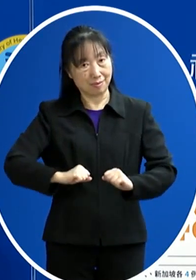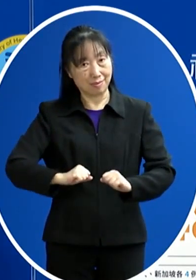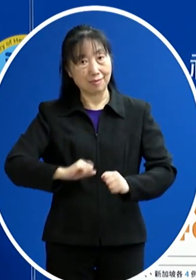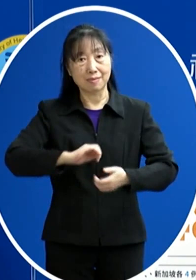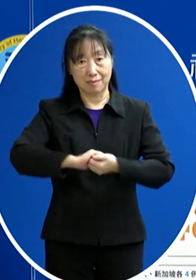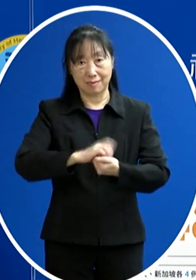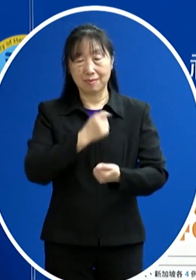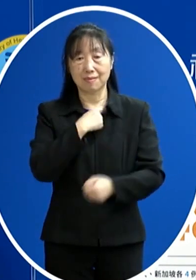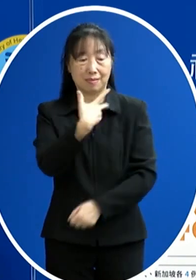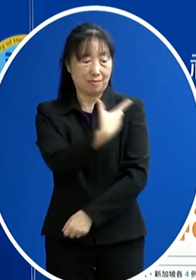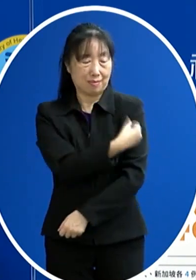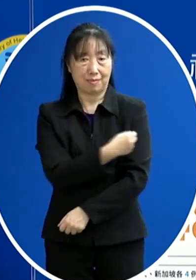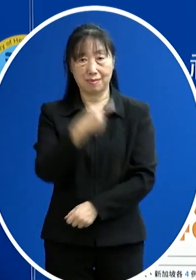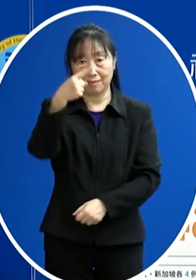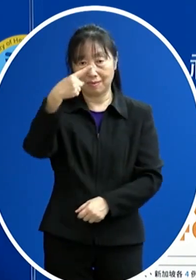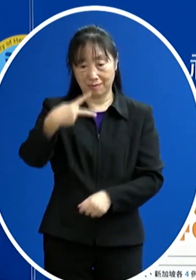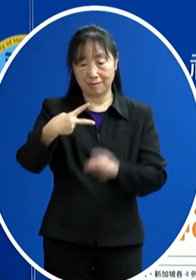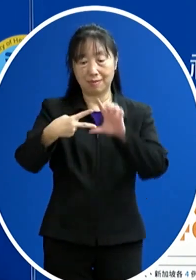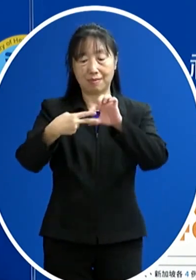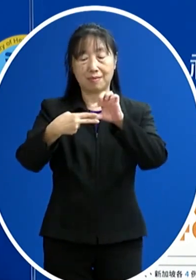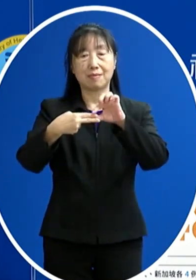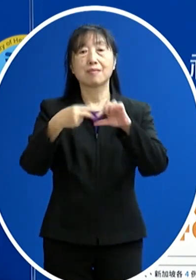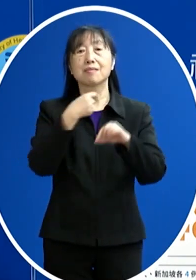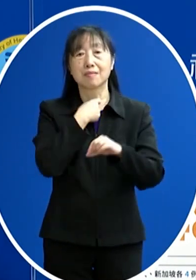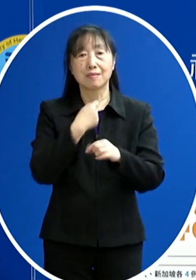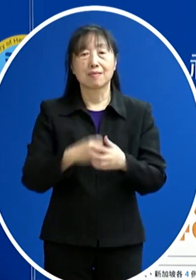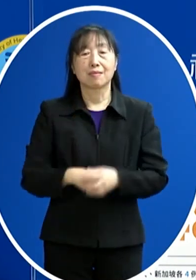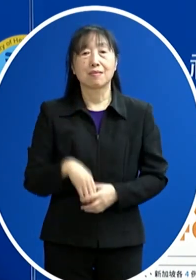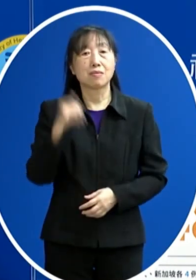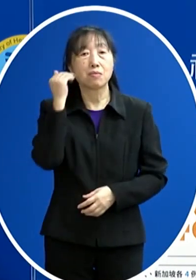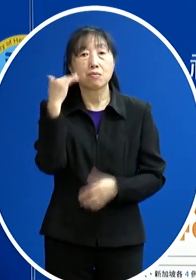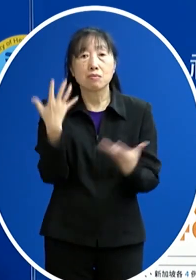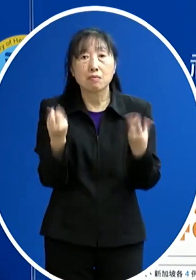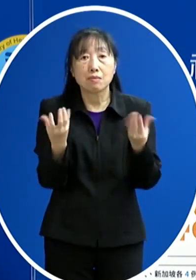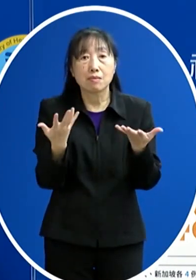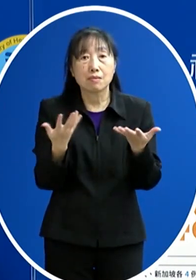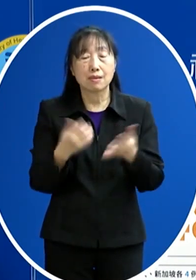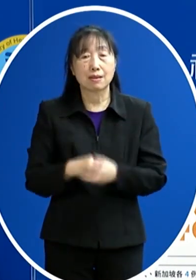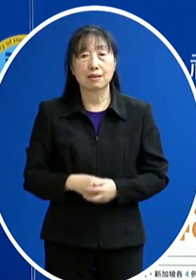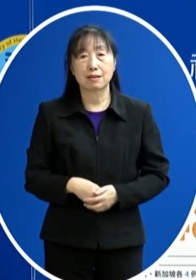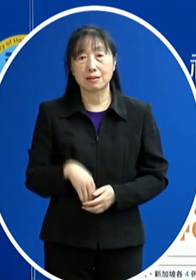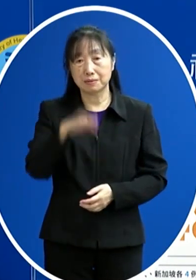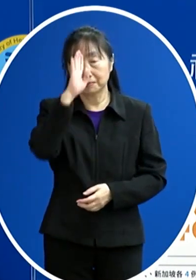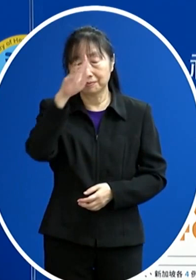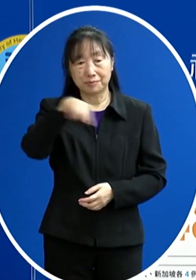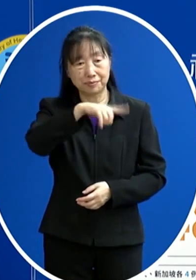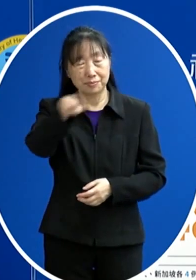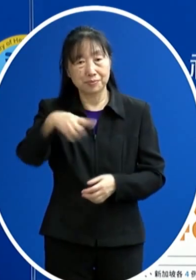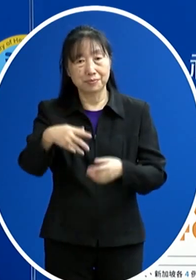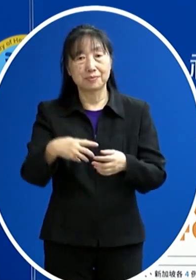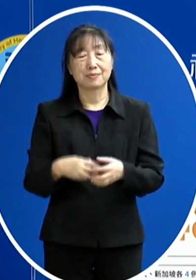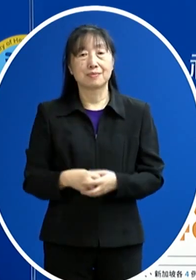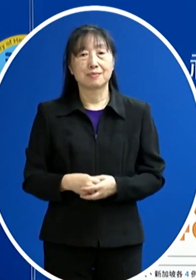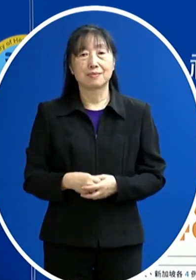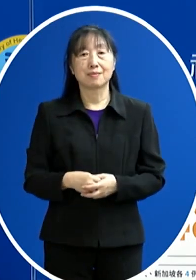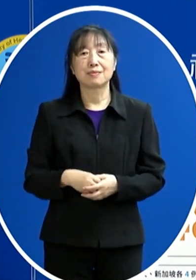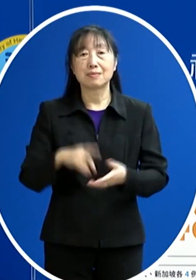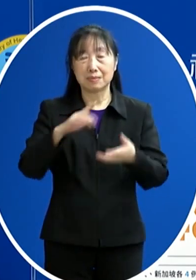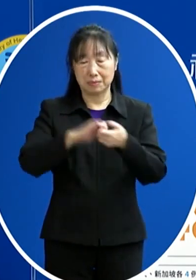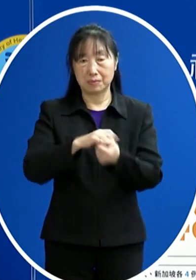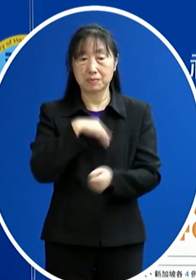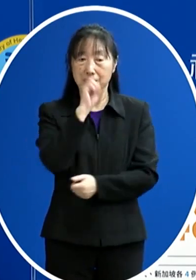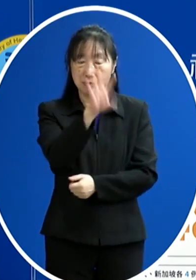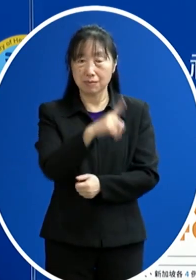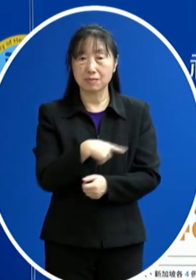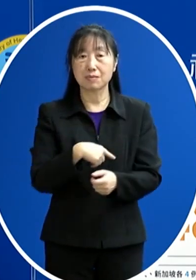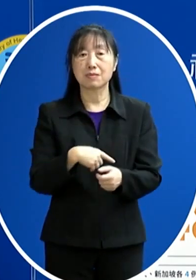少要接种两剂的疫苗。所以如果没有接种两剂的疫苗，我们请宗教各个团体就请他暂时